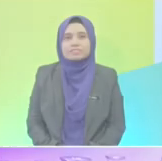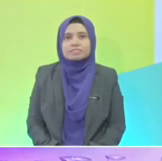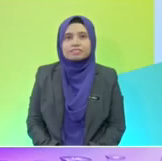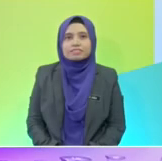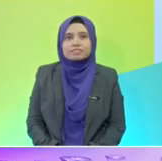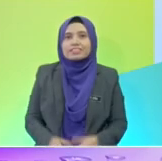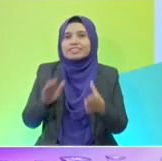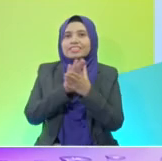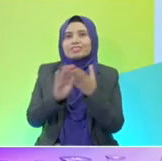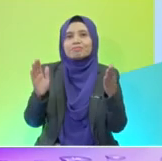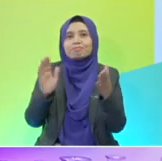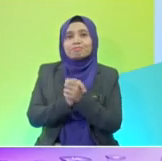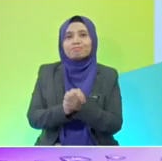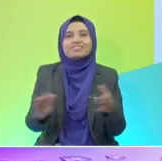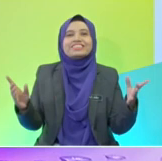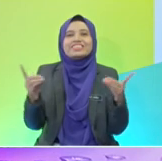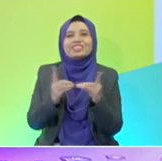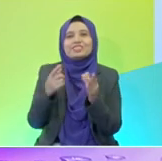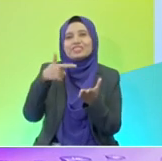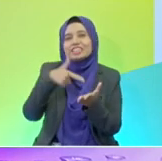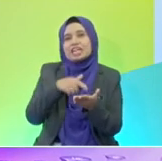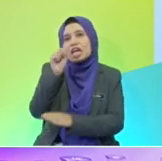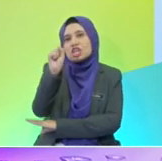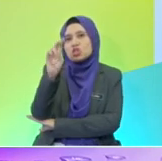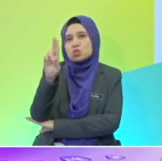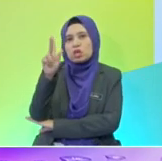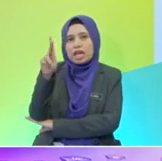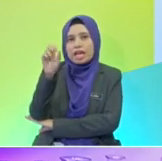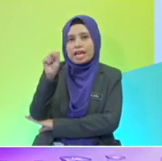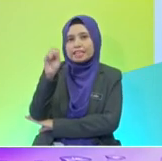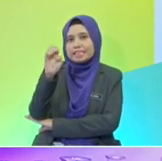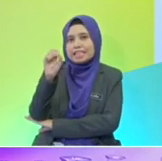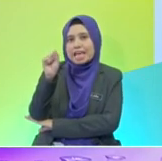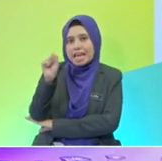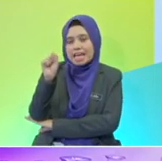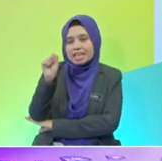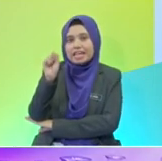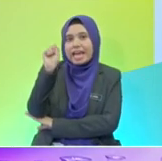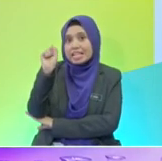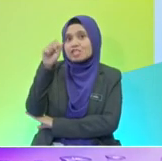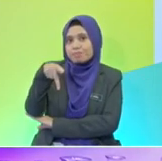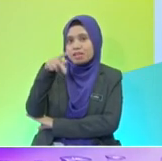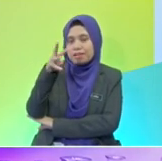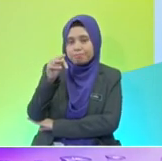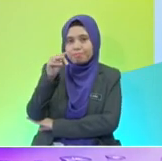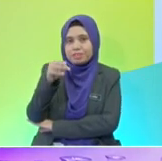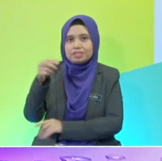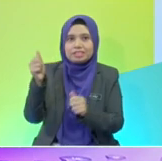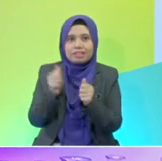selamat kembali menonton dan sukses SPM 2022 kejutan masih lagi bersama dengan saya video